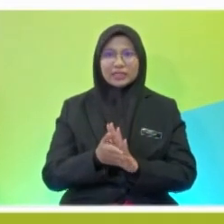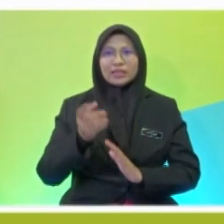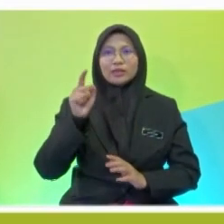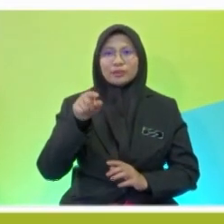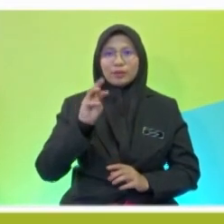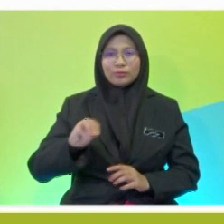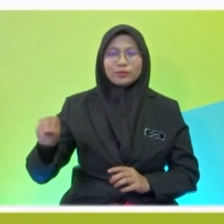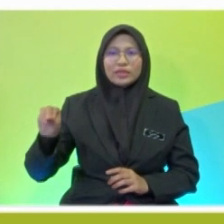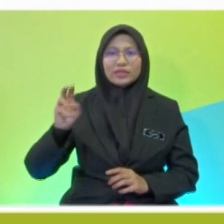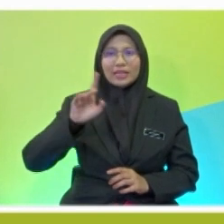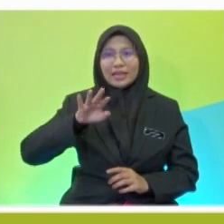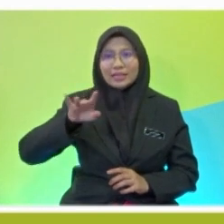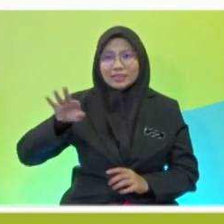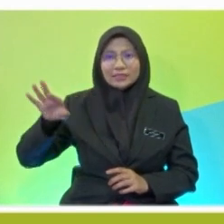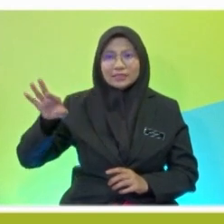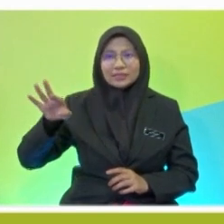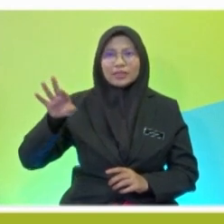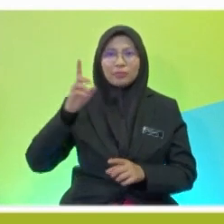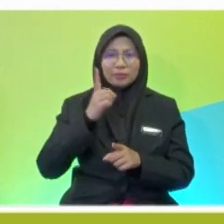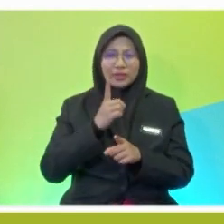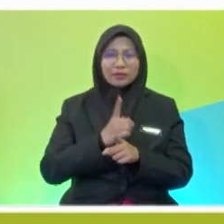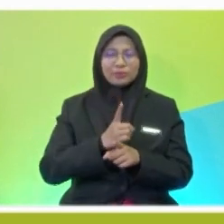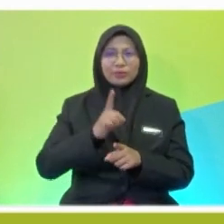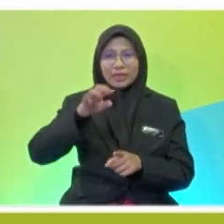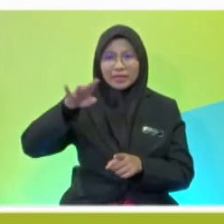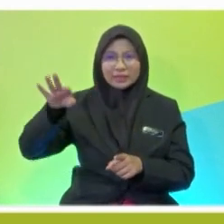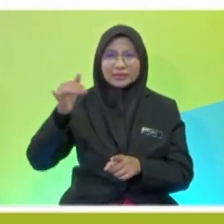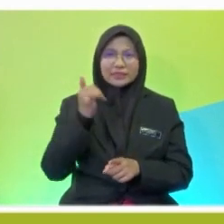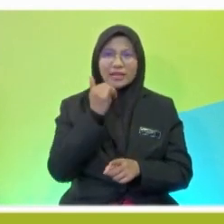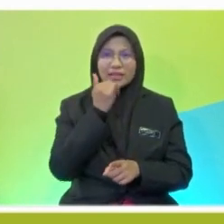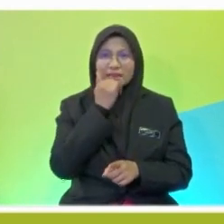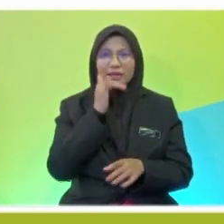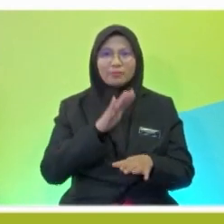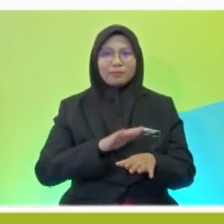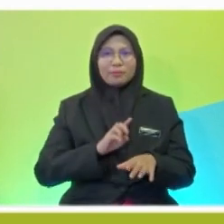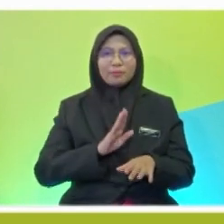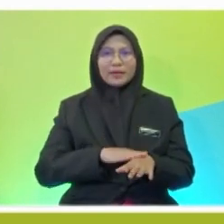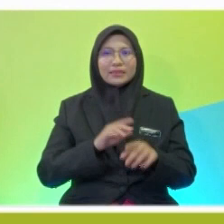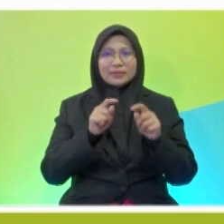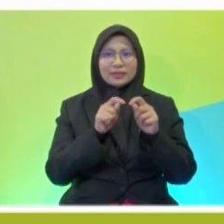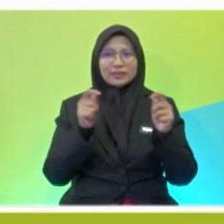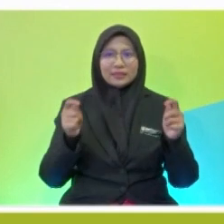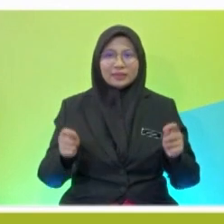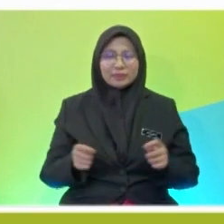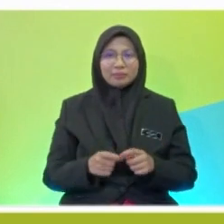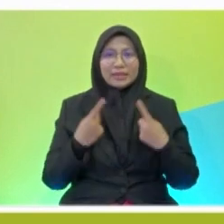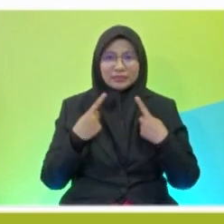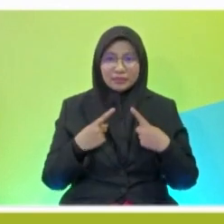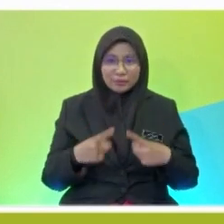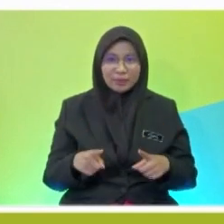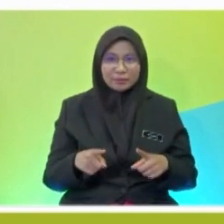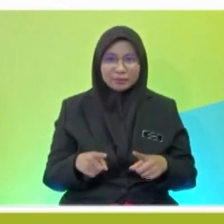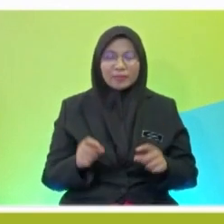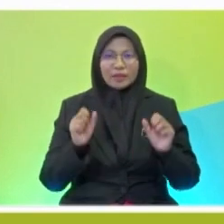pada pernyataan yang betul atau salah ya Oke jadi untuk soal dan seterusnya diberikan contoh etika perilaku